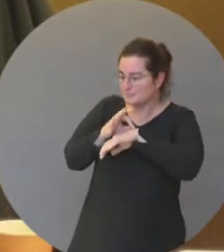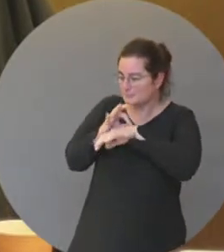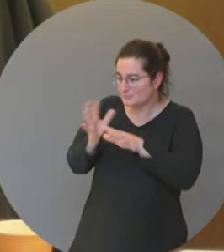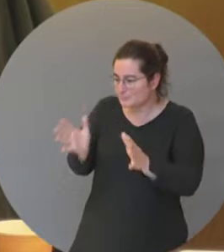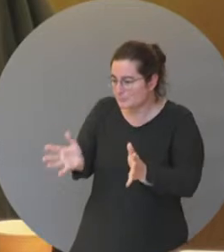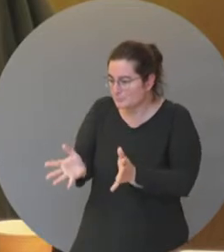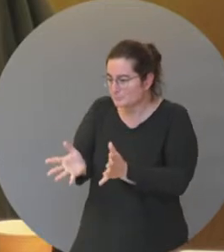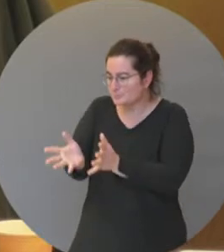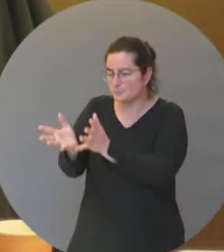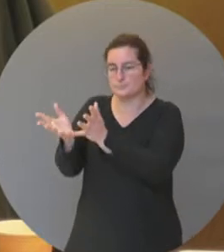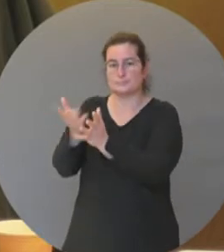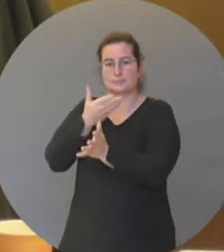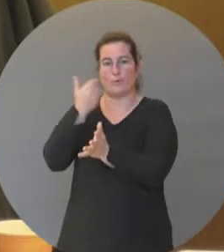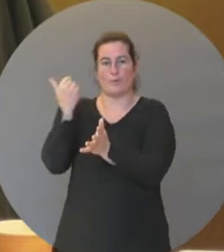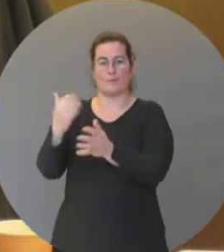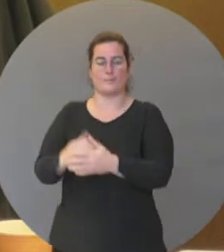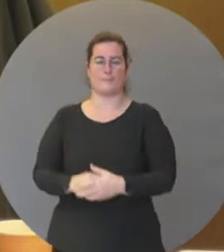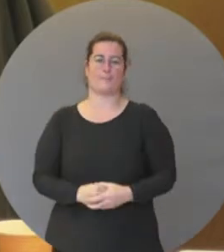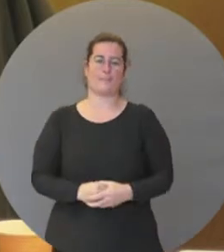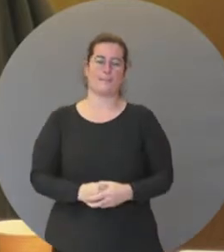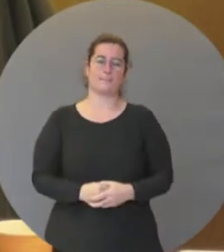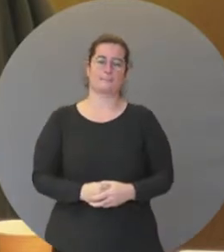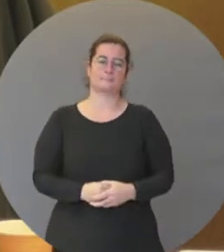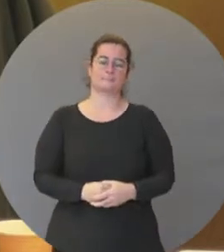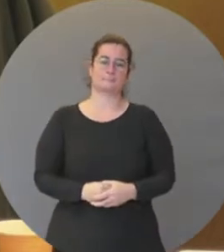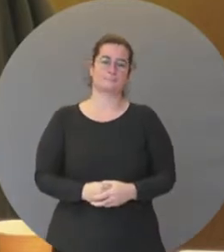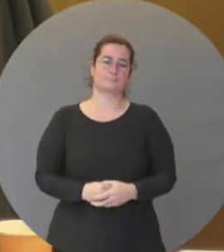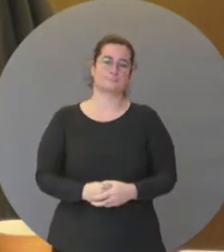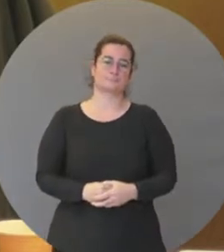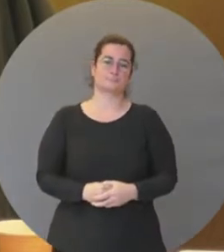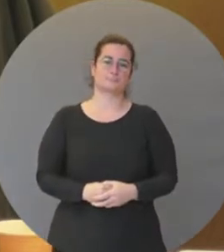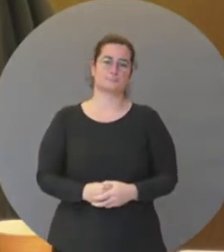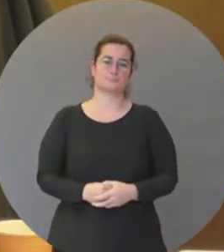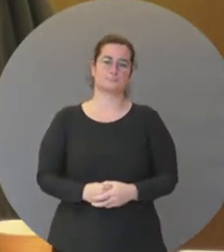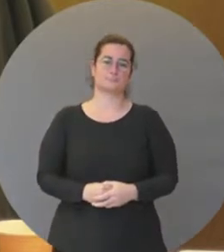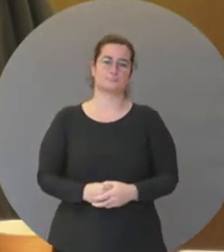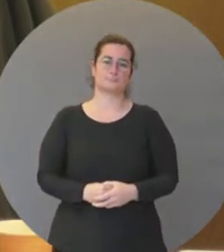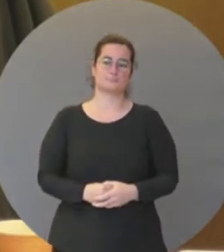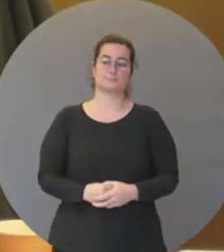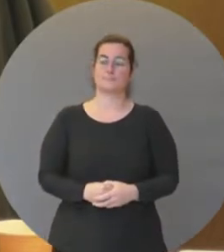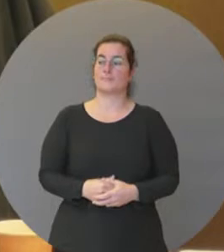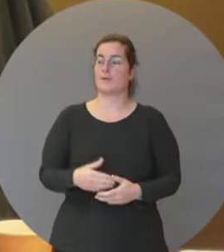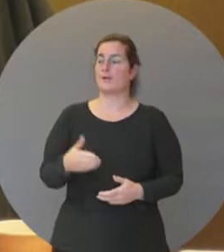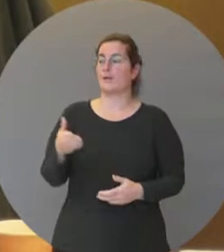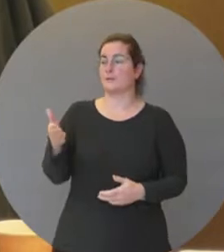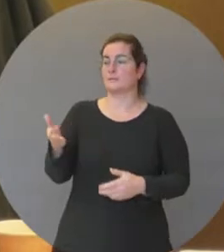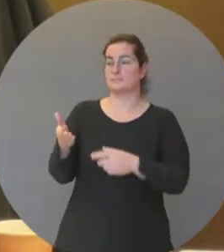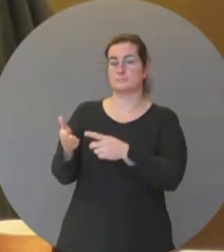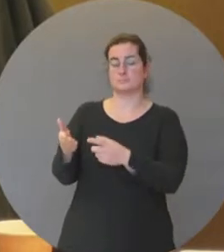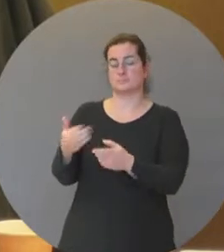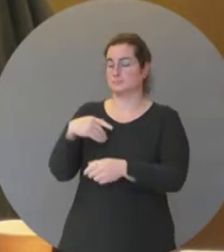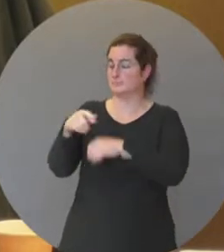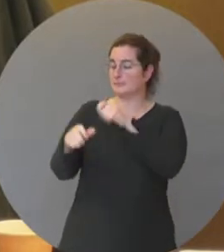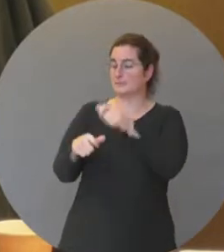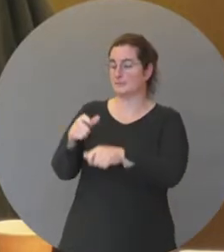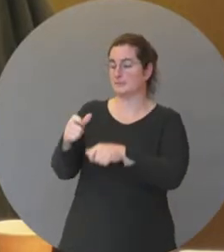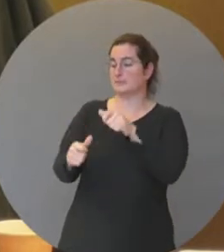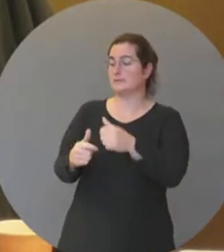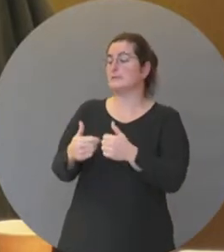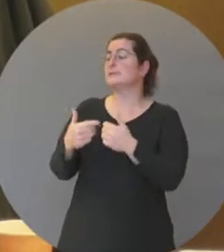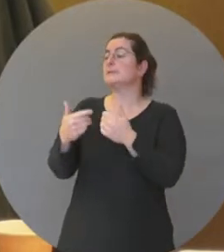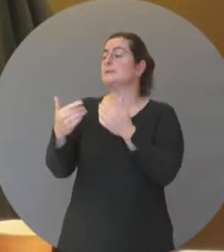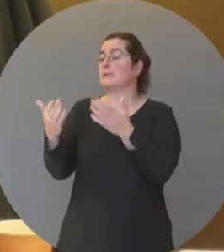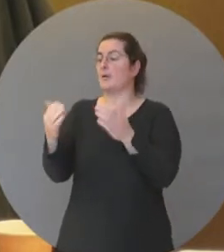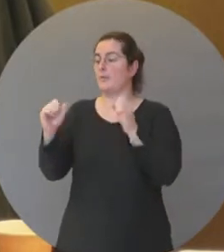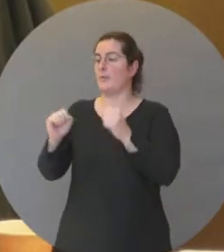faire en sorte de réunir les conditions pour que jusqu'à ce que ce soit plus possible on puisse